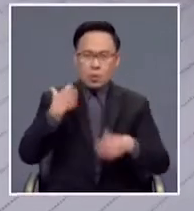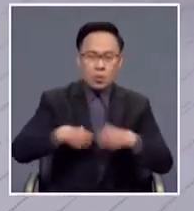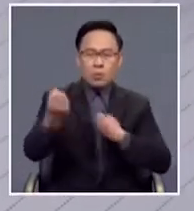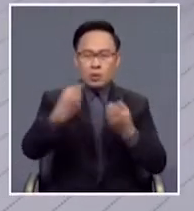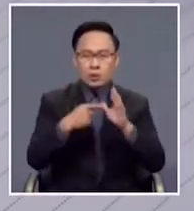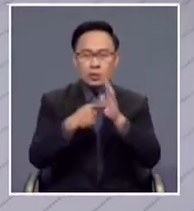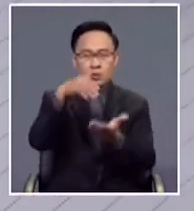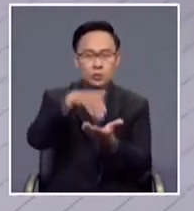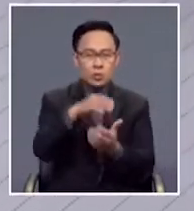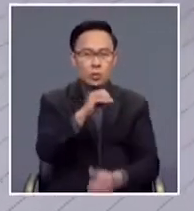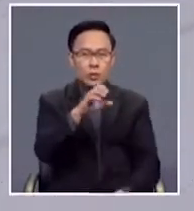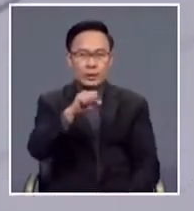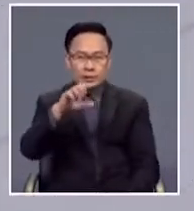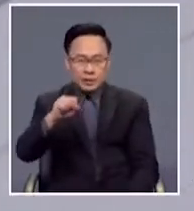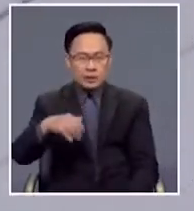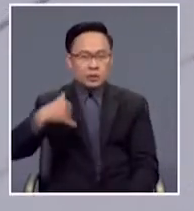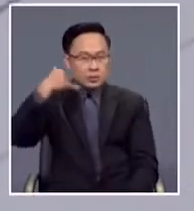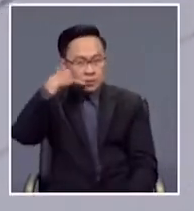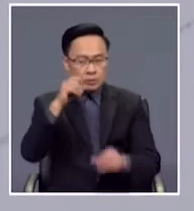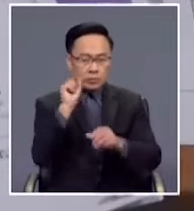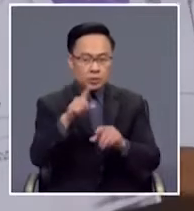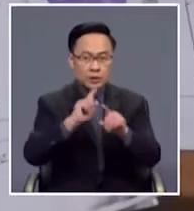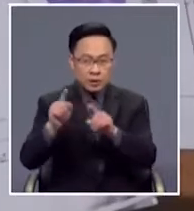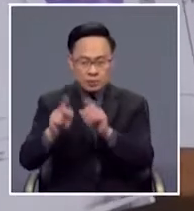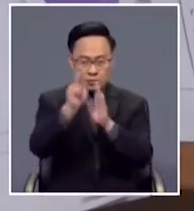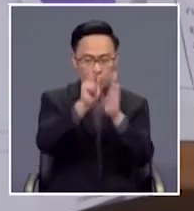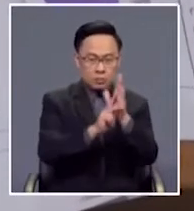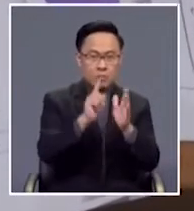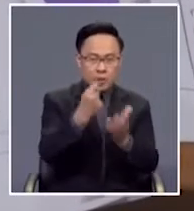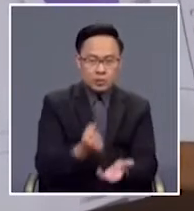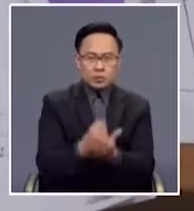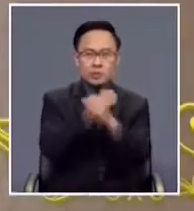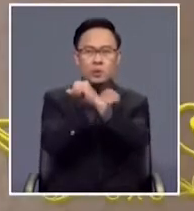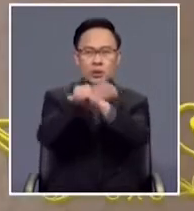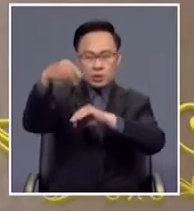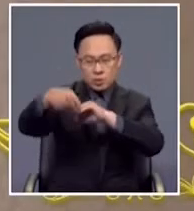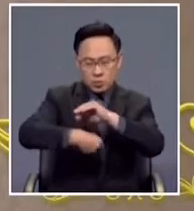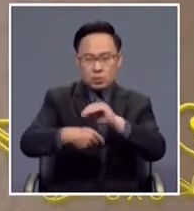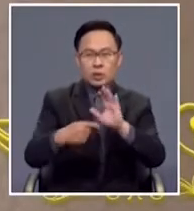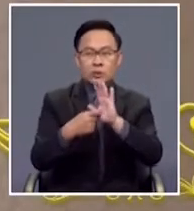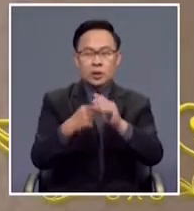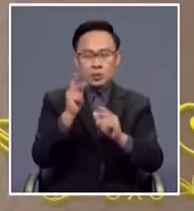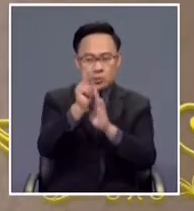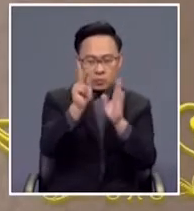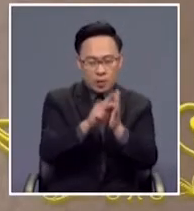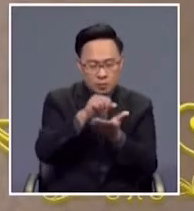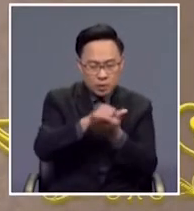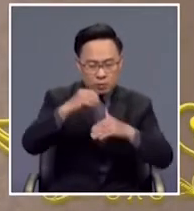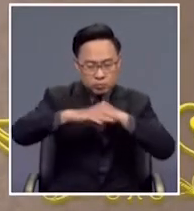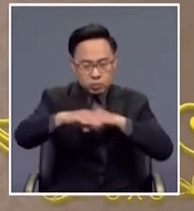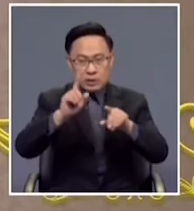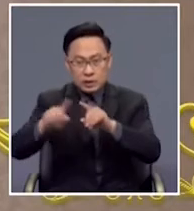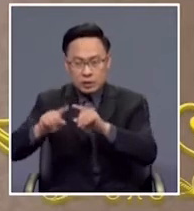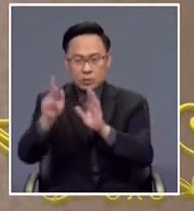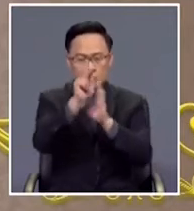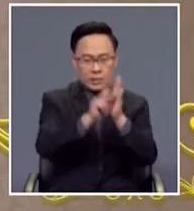OSS และสายด่วนต่างๆมีการออกกฎหมายใหม่ๆเพื่อป้องกันการทุจริตเช่นพ.ร.บ.อำนวยความสะดวกพ.ร.บ.จัดซื้อจัดจ้